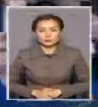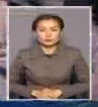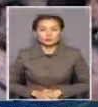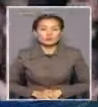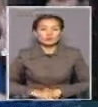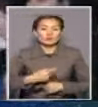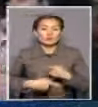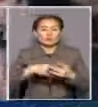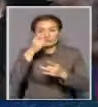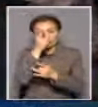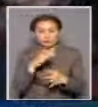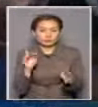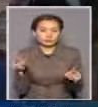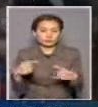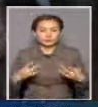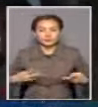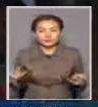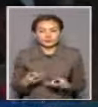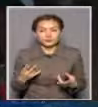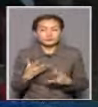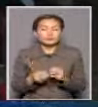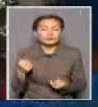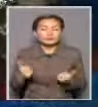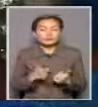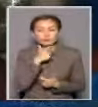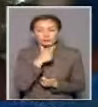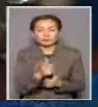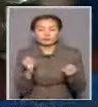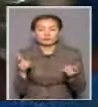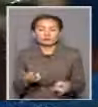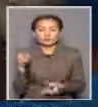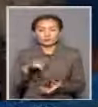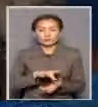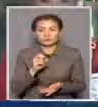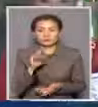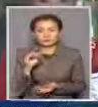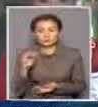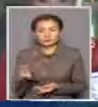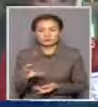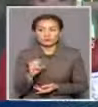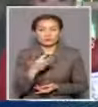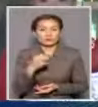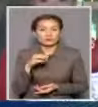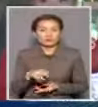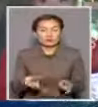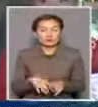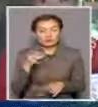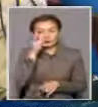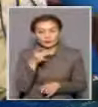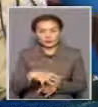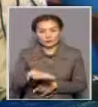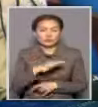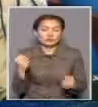Мәдениет қалыптаспаса қоғамның да дамымайтыны хақ. Конкурсты тамашылауға арнайы келген қала әкімінің орынбасары Самат Ембірген өңірдің